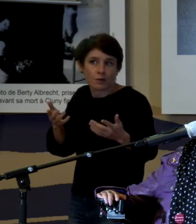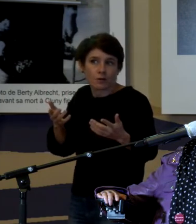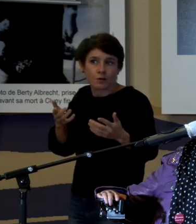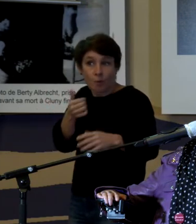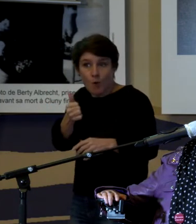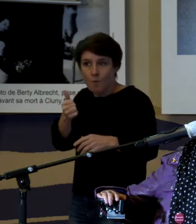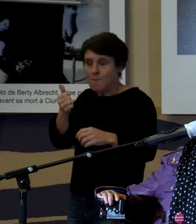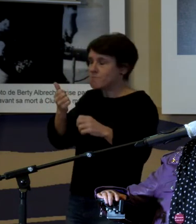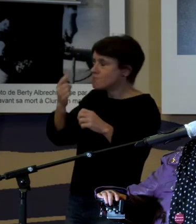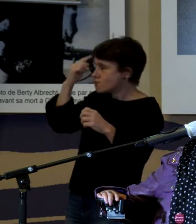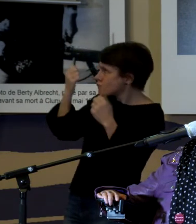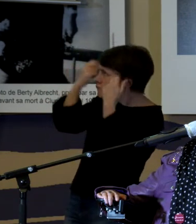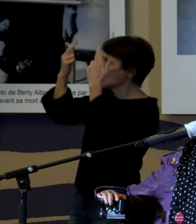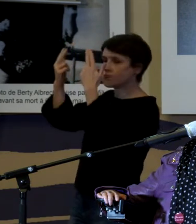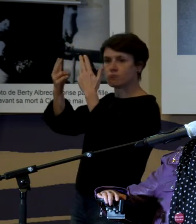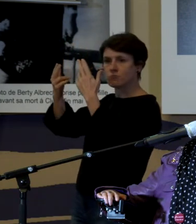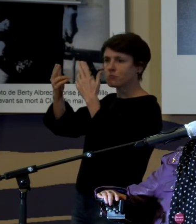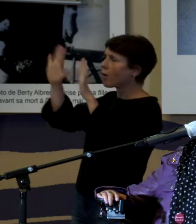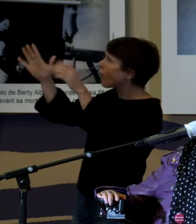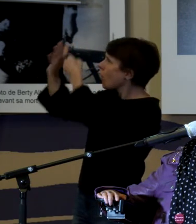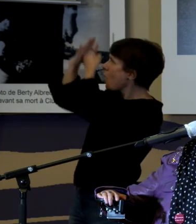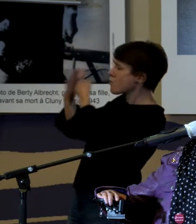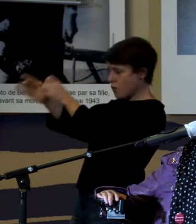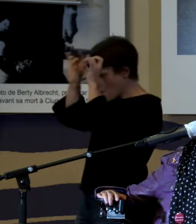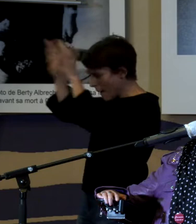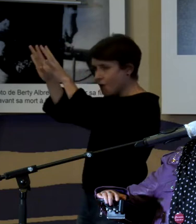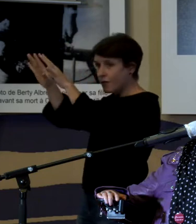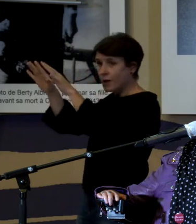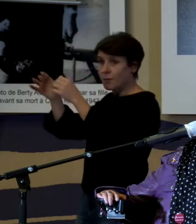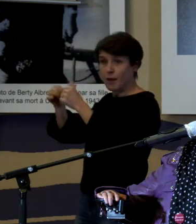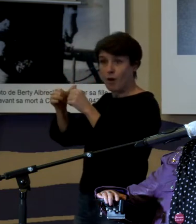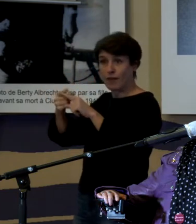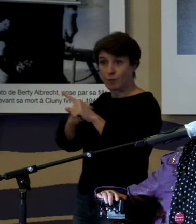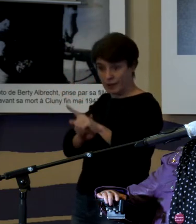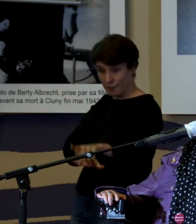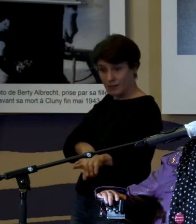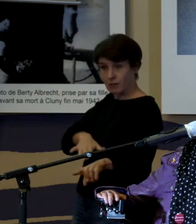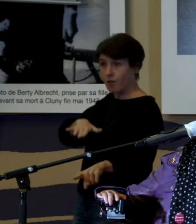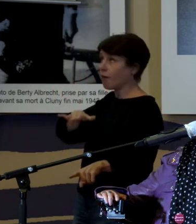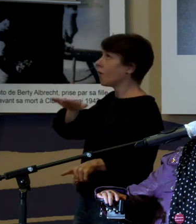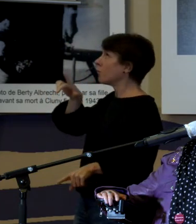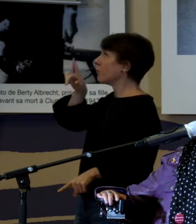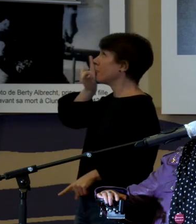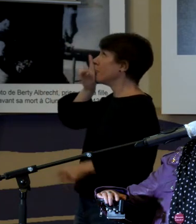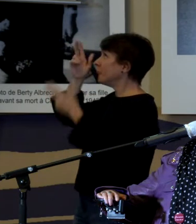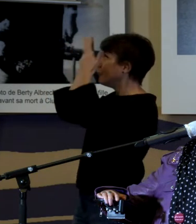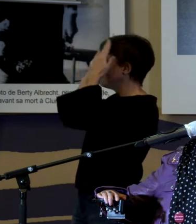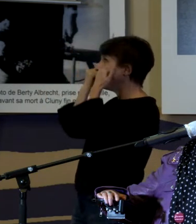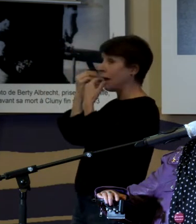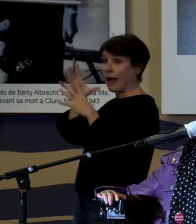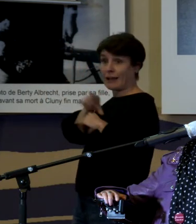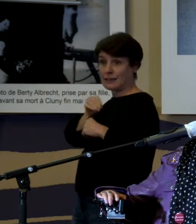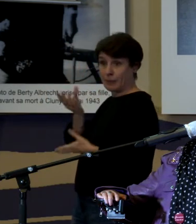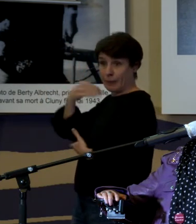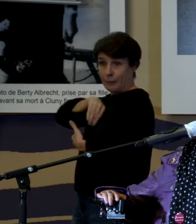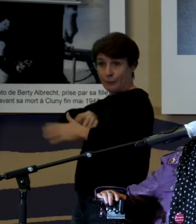de dénaturaliser cette domination, en fait, elles finissent par l'intérioriser. Bon, c'est un phénomène extrêmement connu, mais